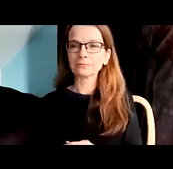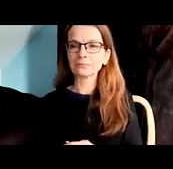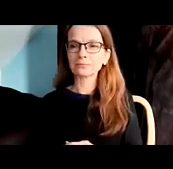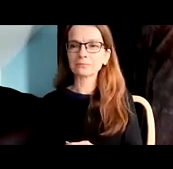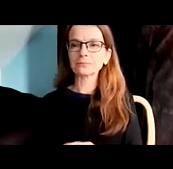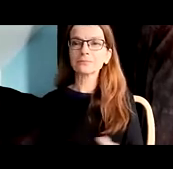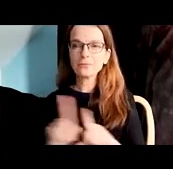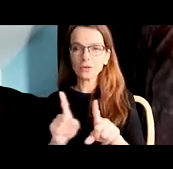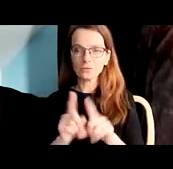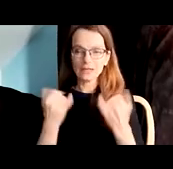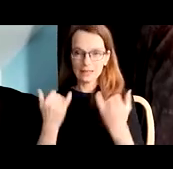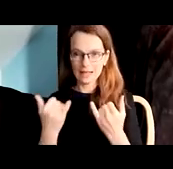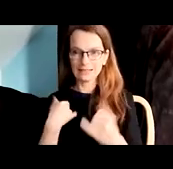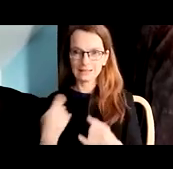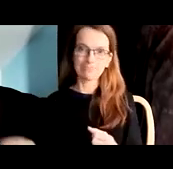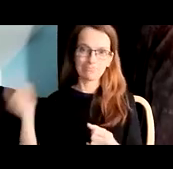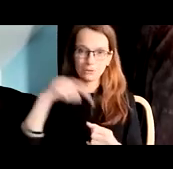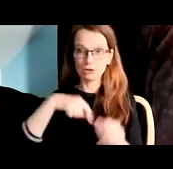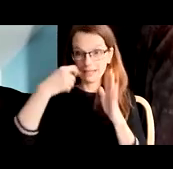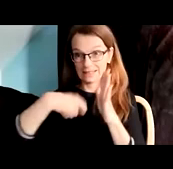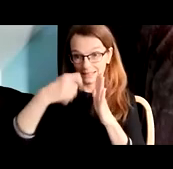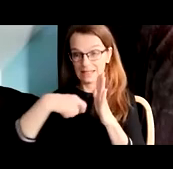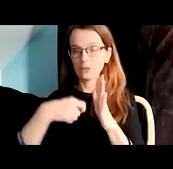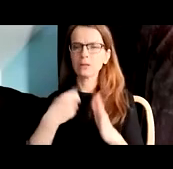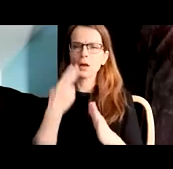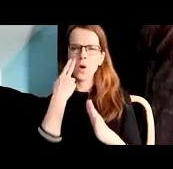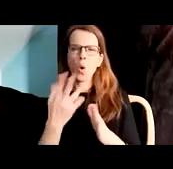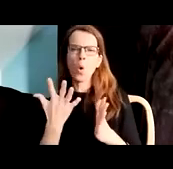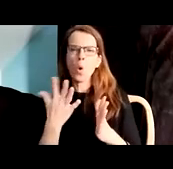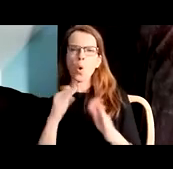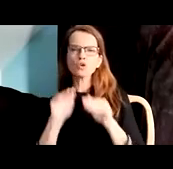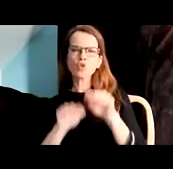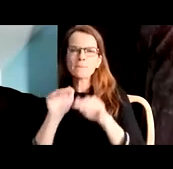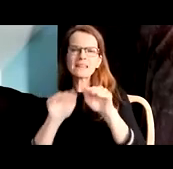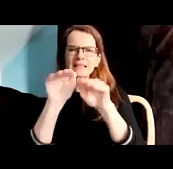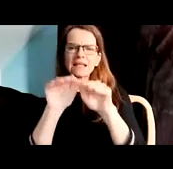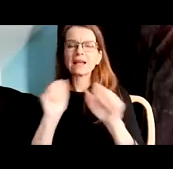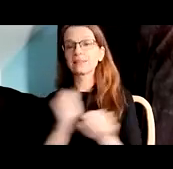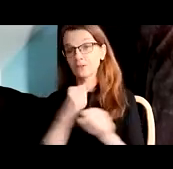to snemanje, smo se srečali s kar nekaj stopnicami in mi je bila za to